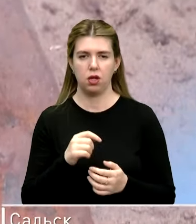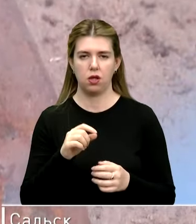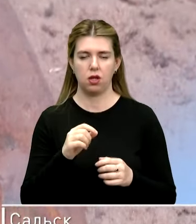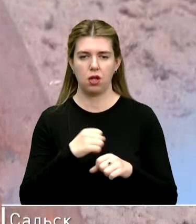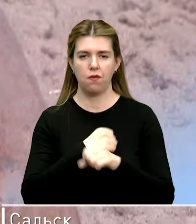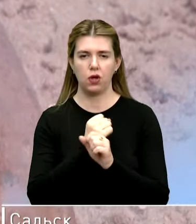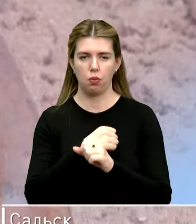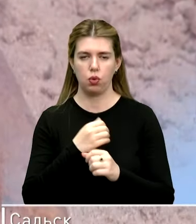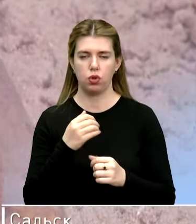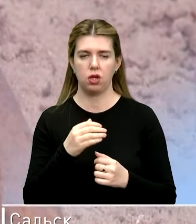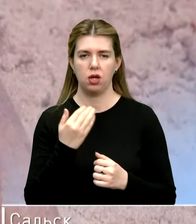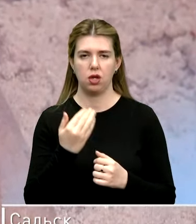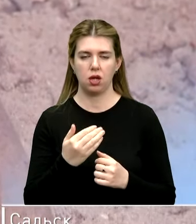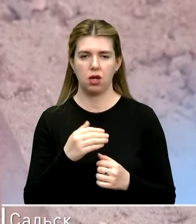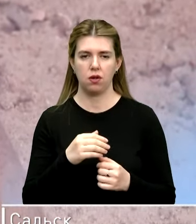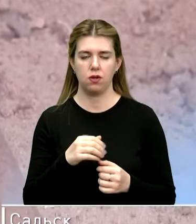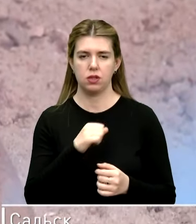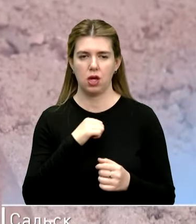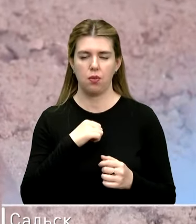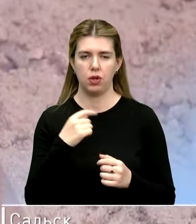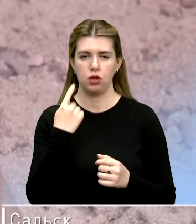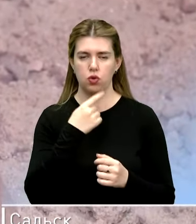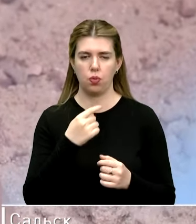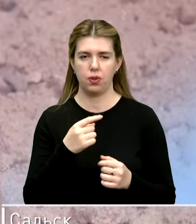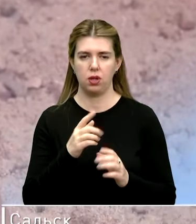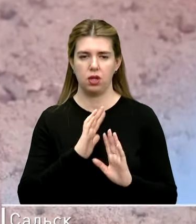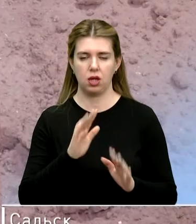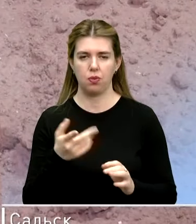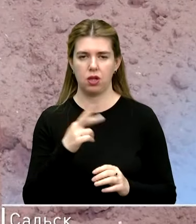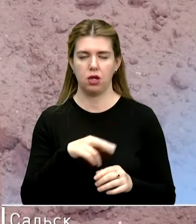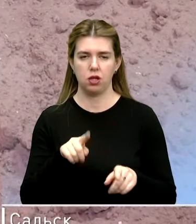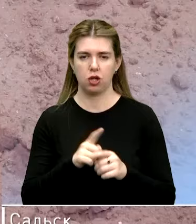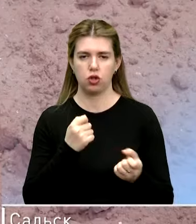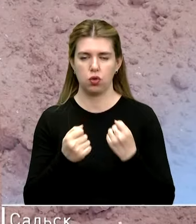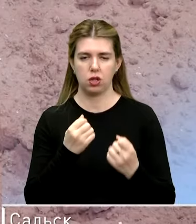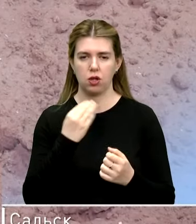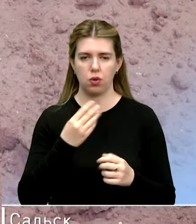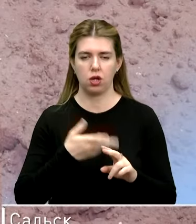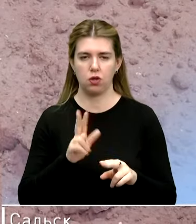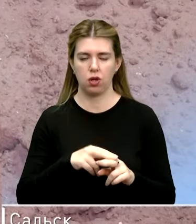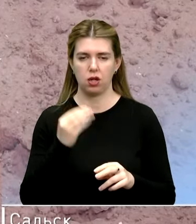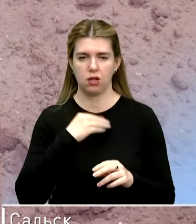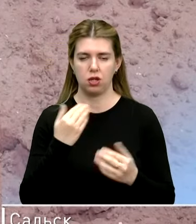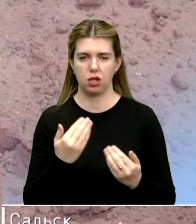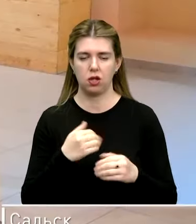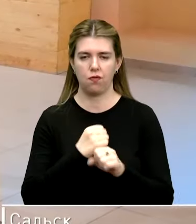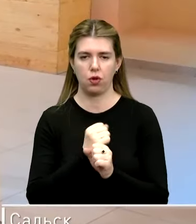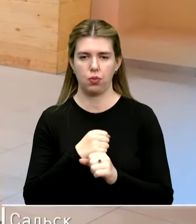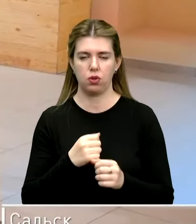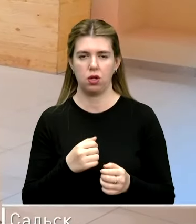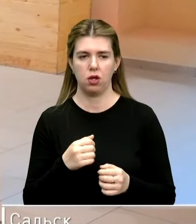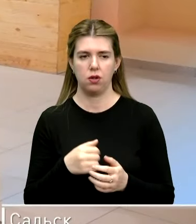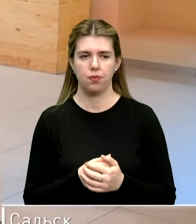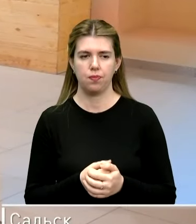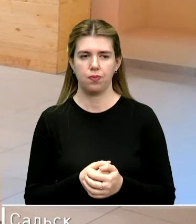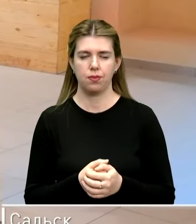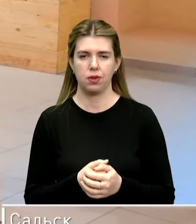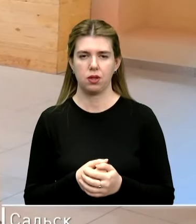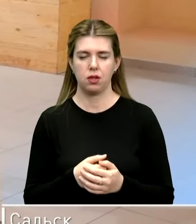верблюда, их поверхность, сами зубы, они не приспособлены для вот той жесткой пищи, которыми питаются верблюды одногорбые,